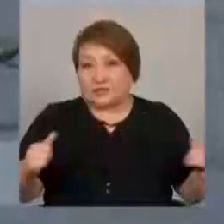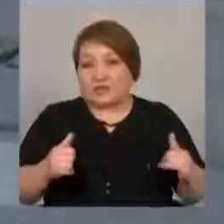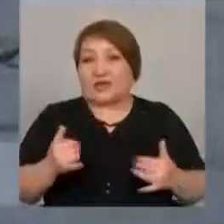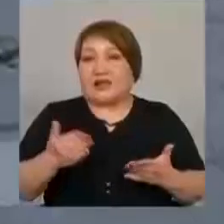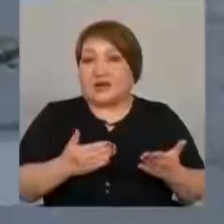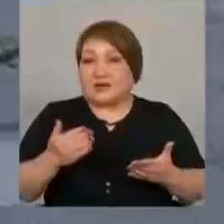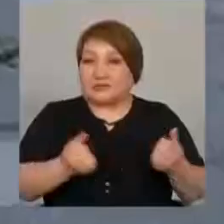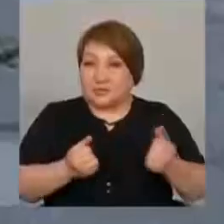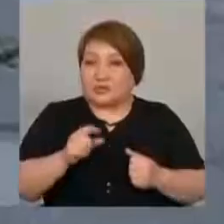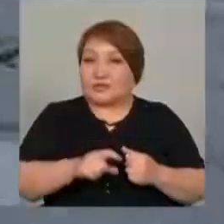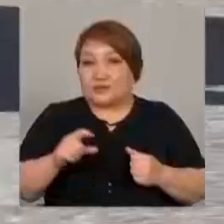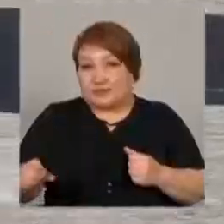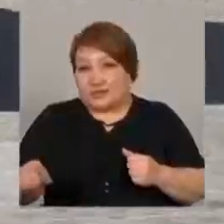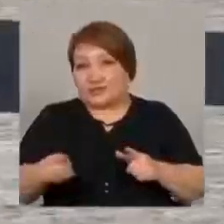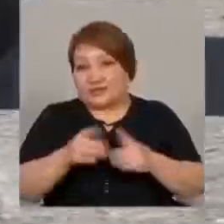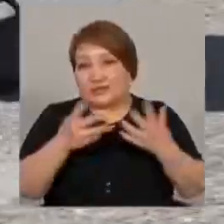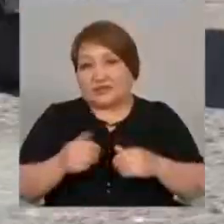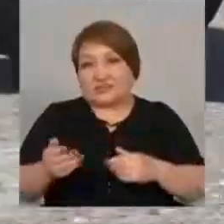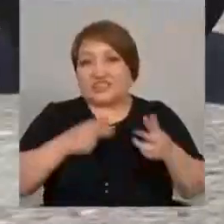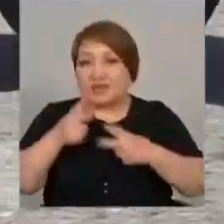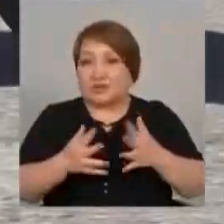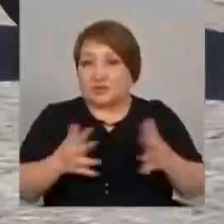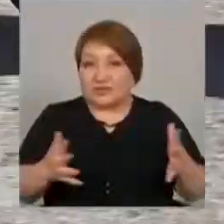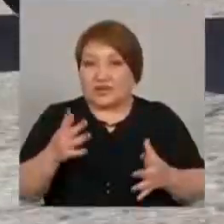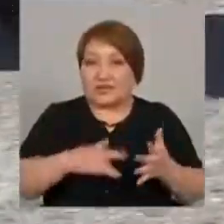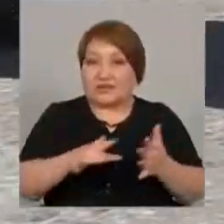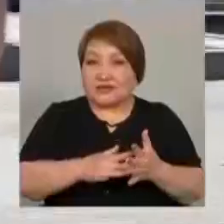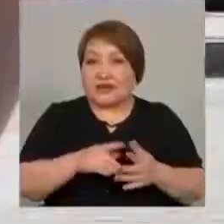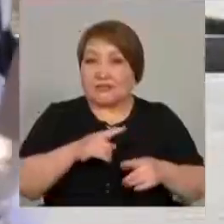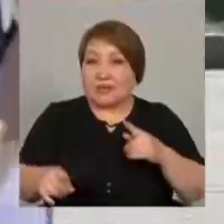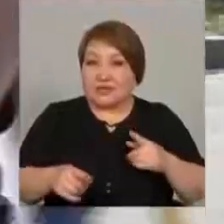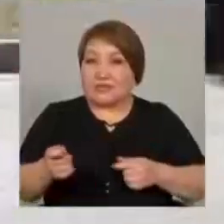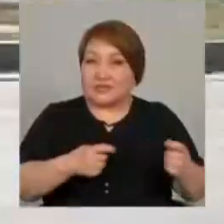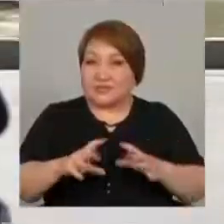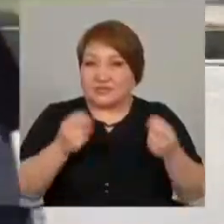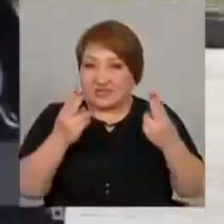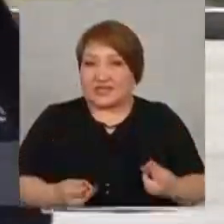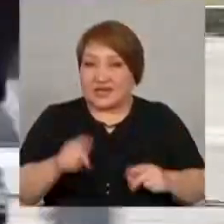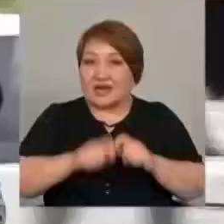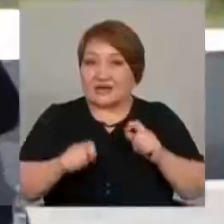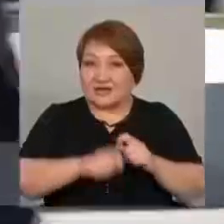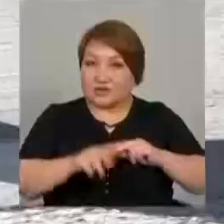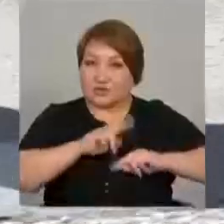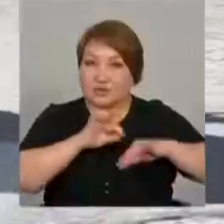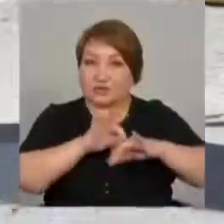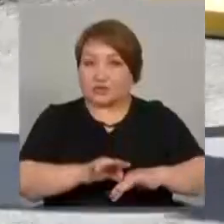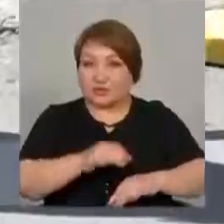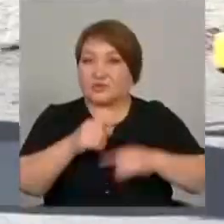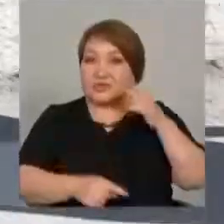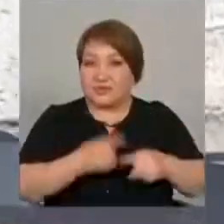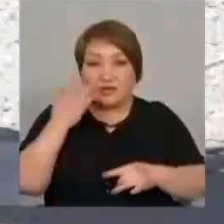да шағымдар артқан. Десе де қалалық мобильдік басқармасының мамандары рейд жұмыстарын жүргізу арқылы оларға үнемі